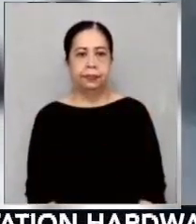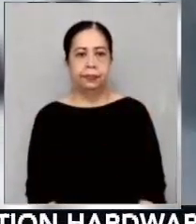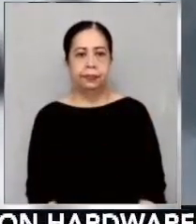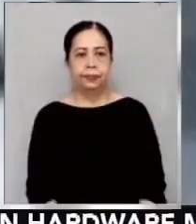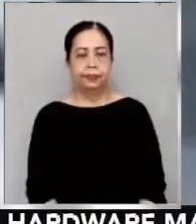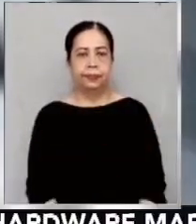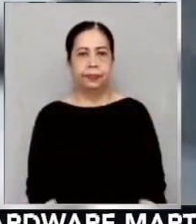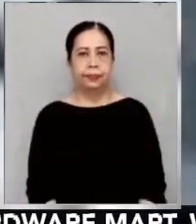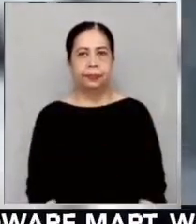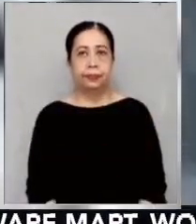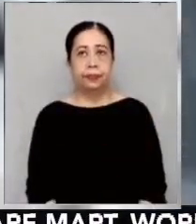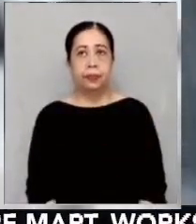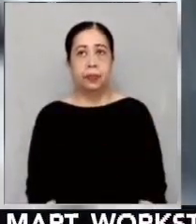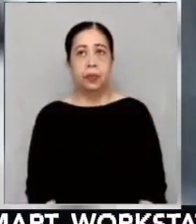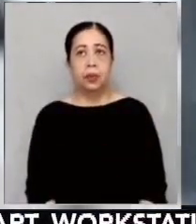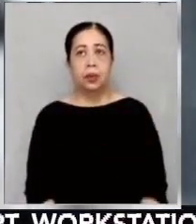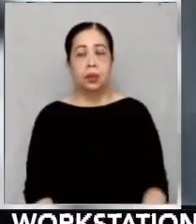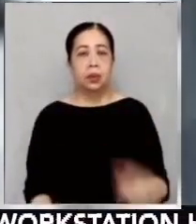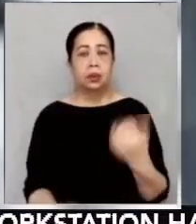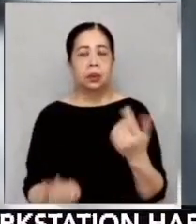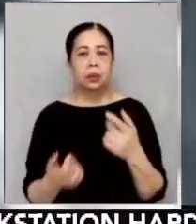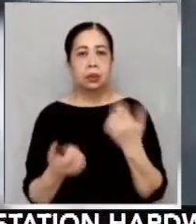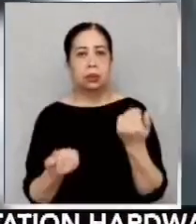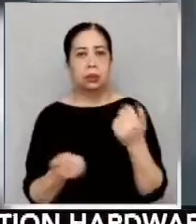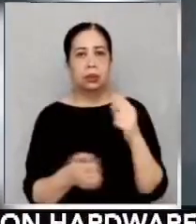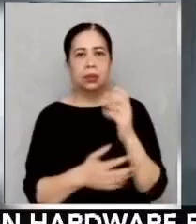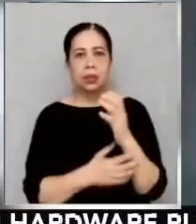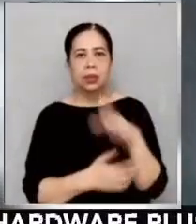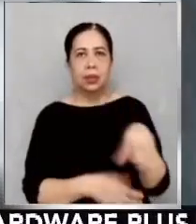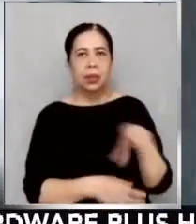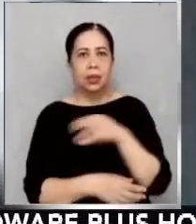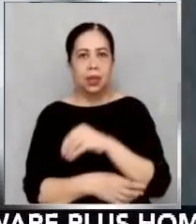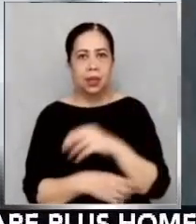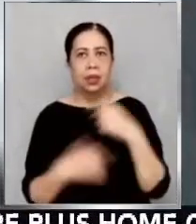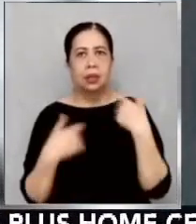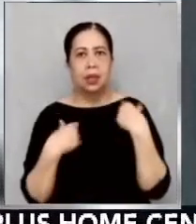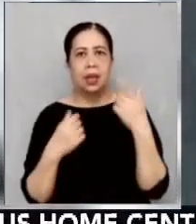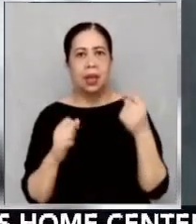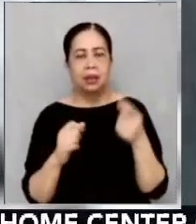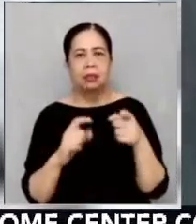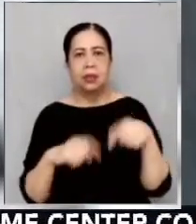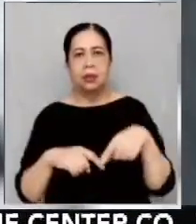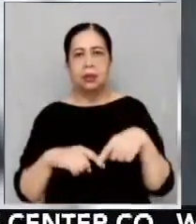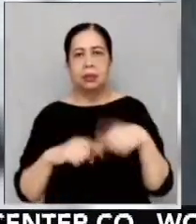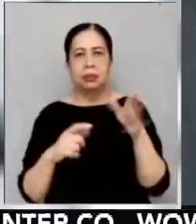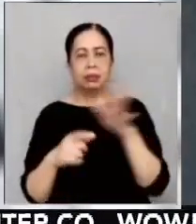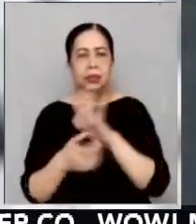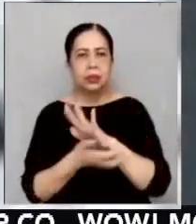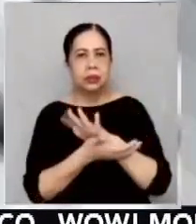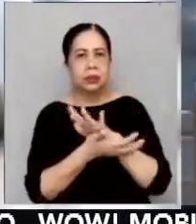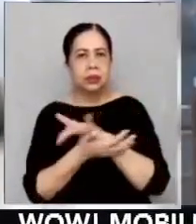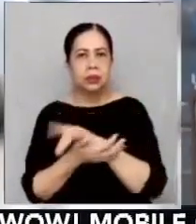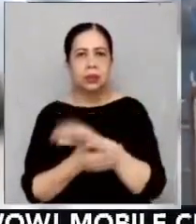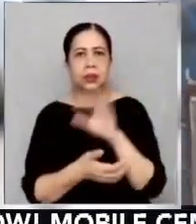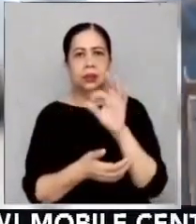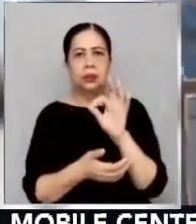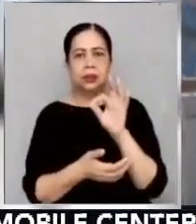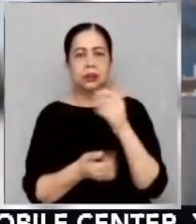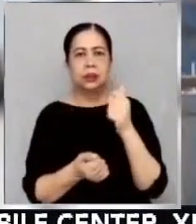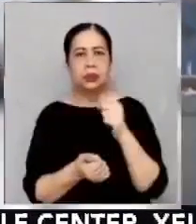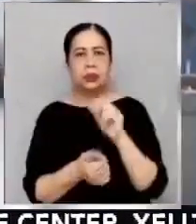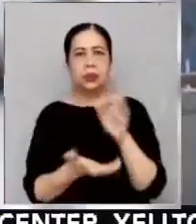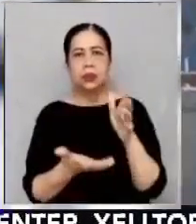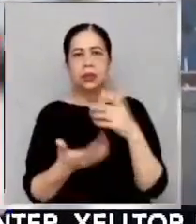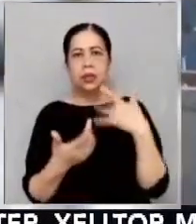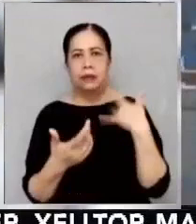Limitado po muna operasyonay sa ospital sa Cagayan matapos magpositibo sa COVID-19 ang 9 na pong empleyado nito. Meron pong mild